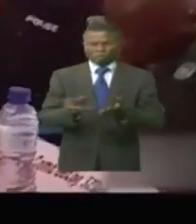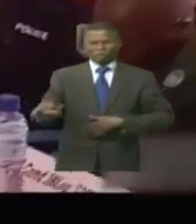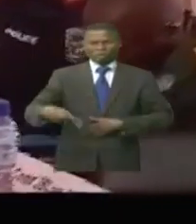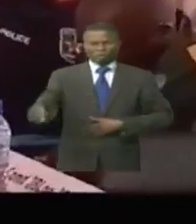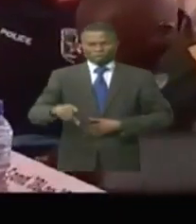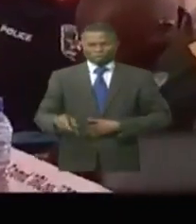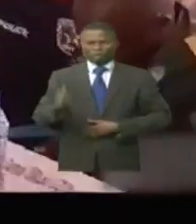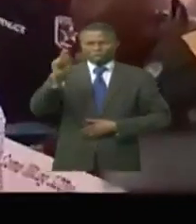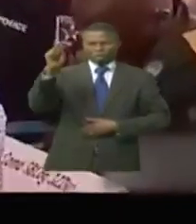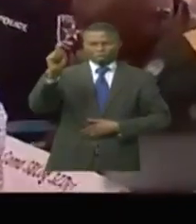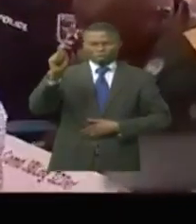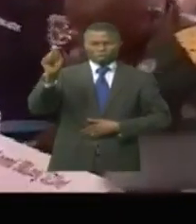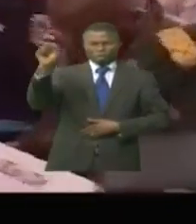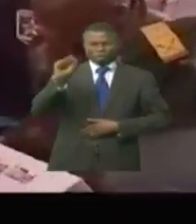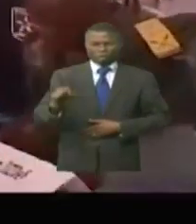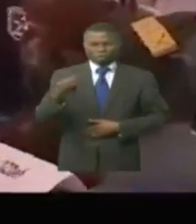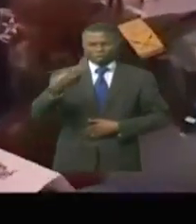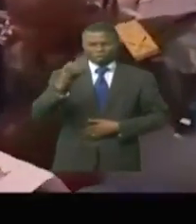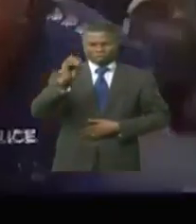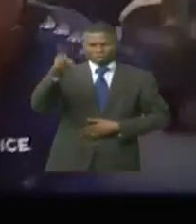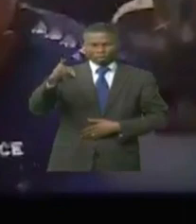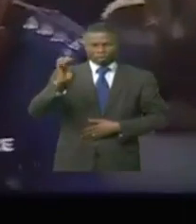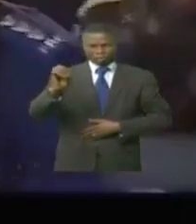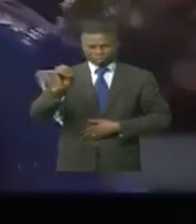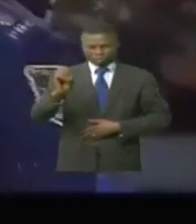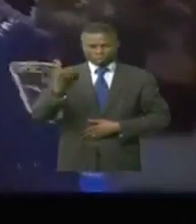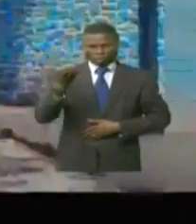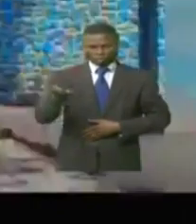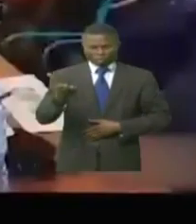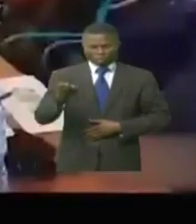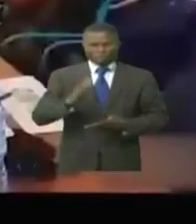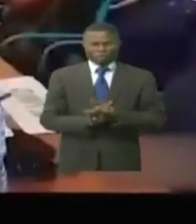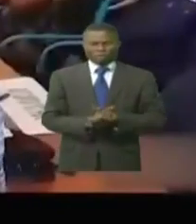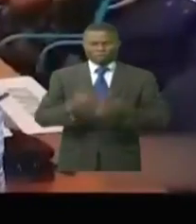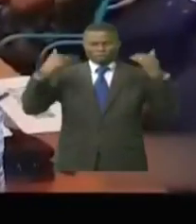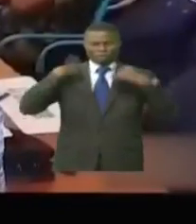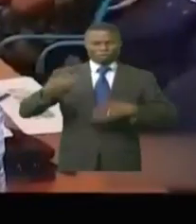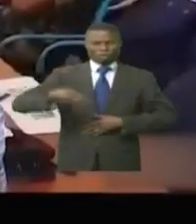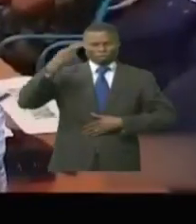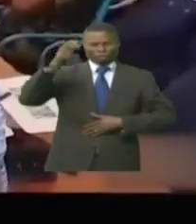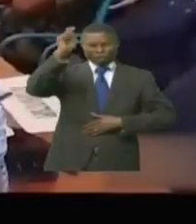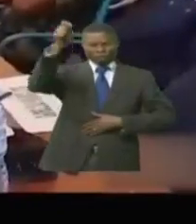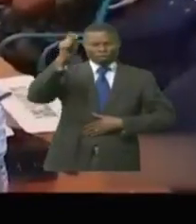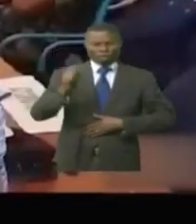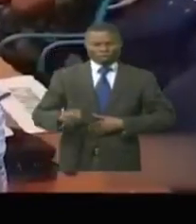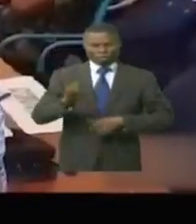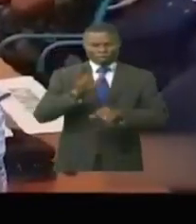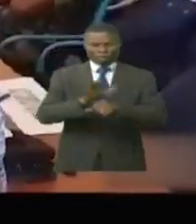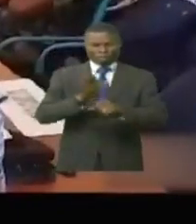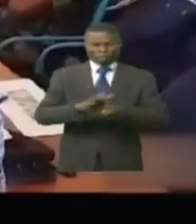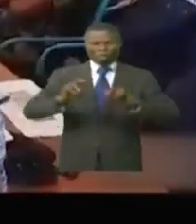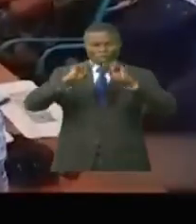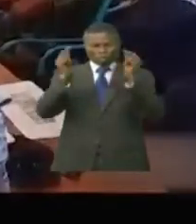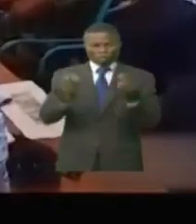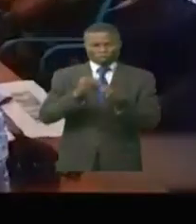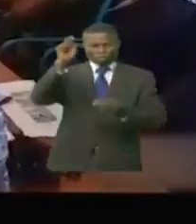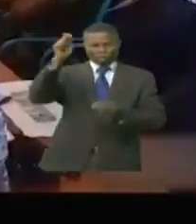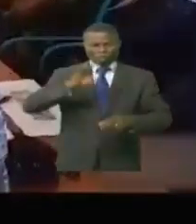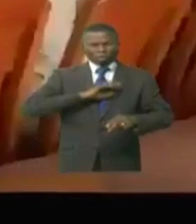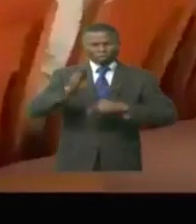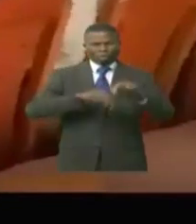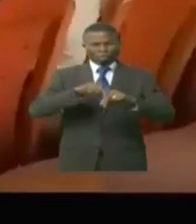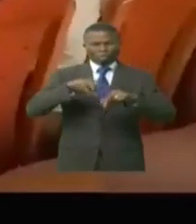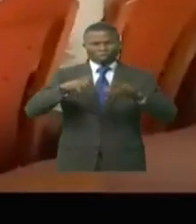de la Tchopo, le général-major Mujingamije Timothée, 40 officiers, commandants de différentes unités de la police